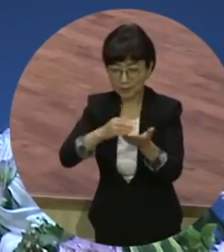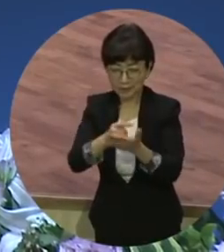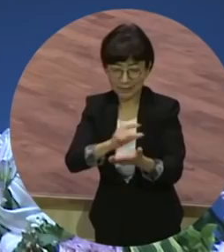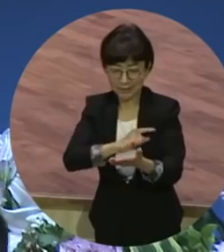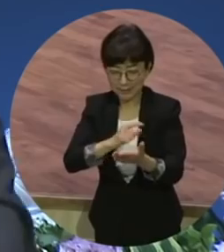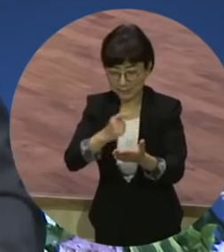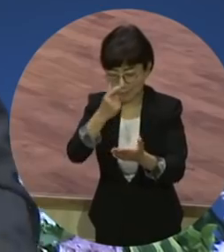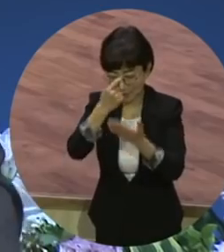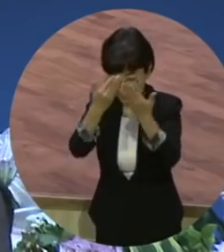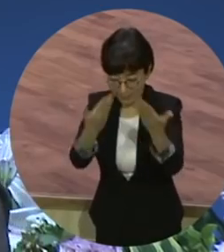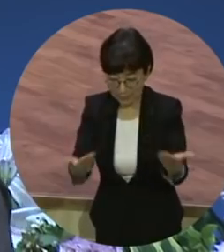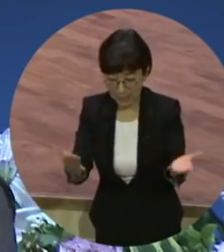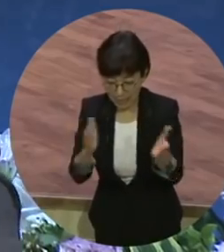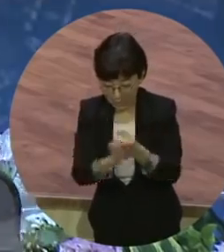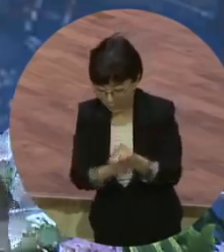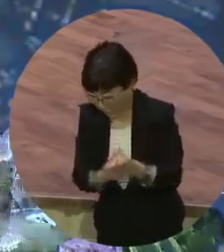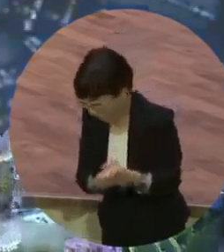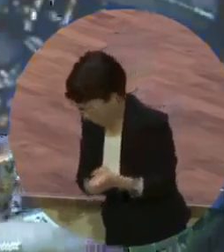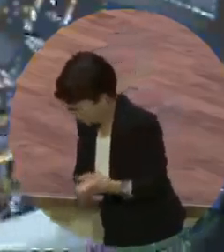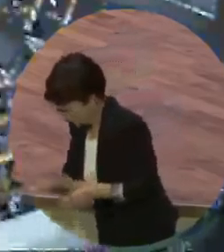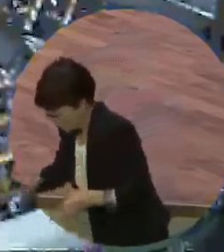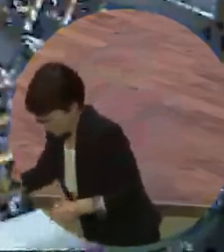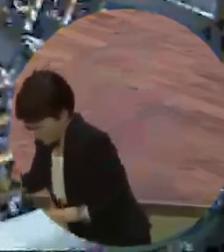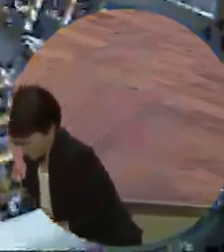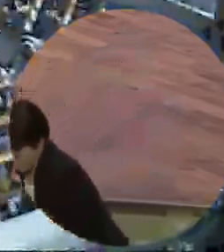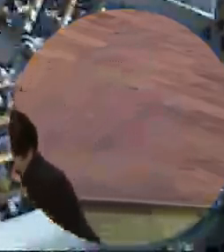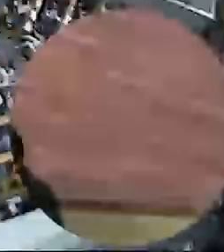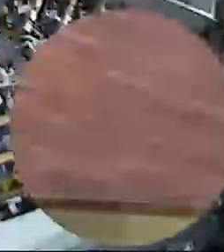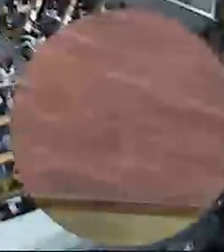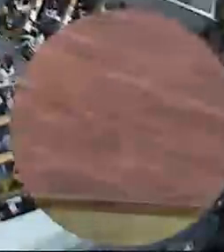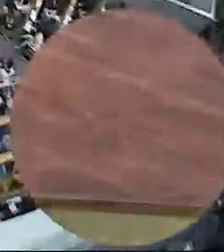감사하며 기도드리옵나이다. 아멘.